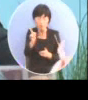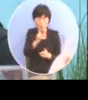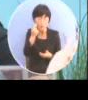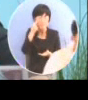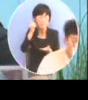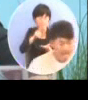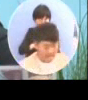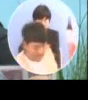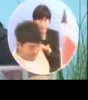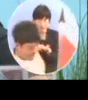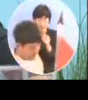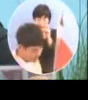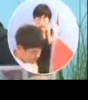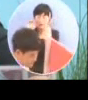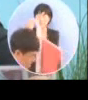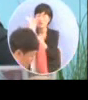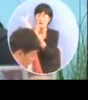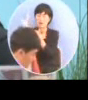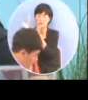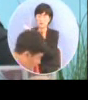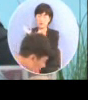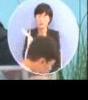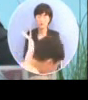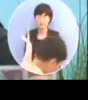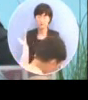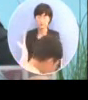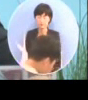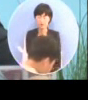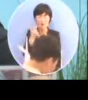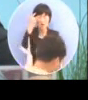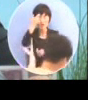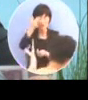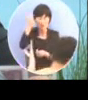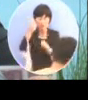Xin Chúa giúp chúng con có lời xưng tuyên xưng đức tin chân thật.